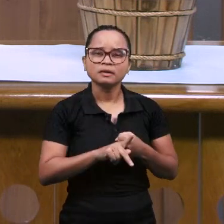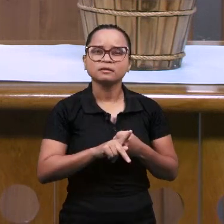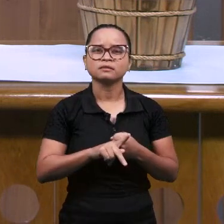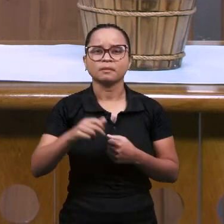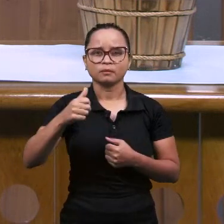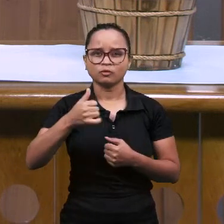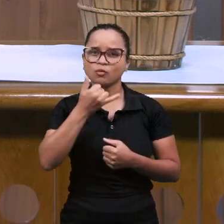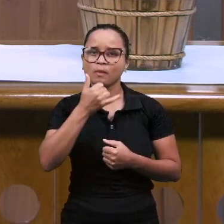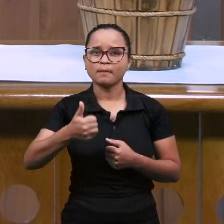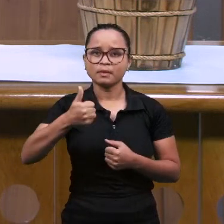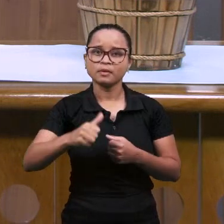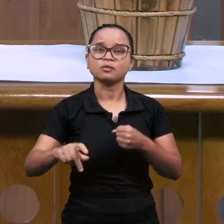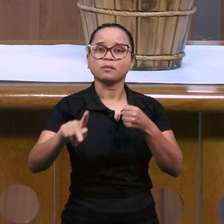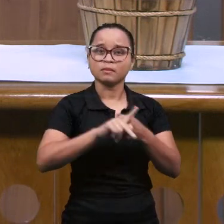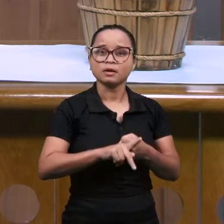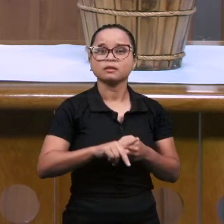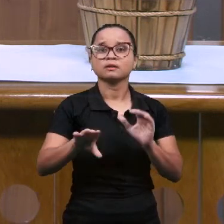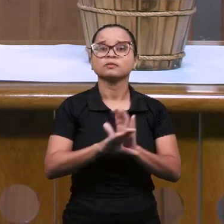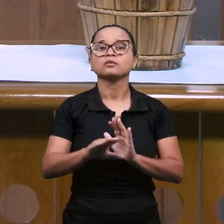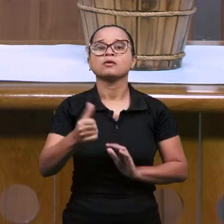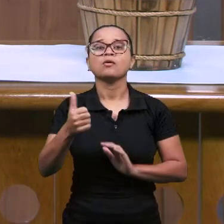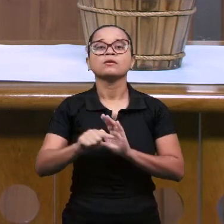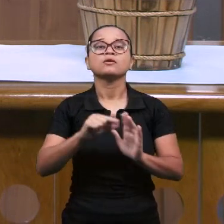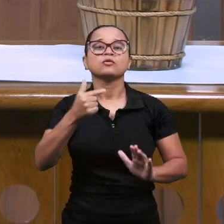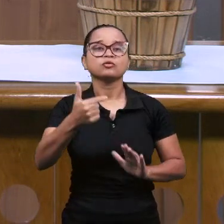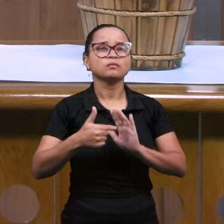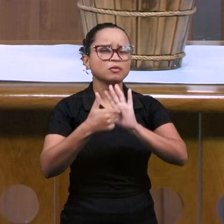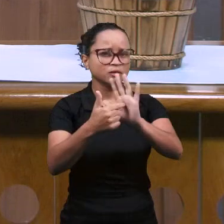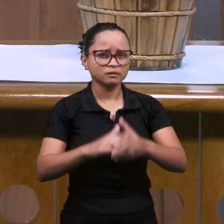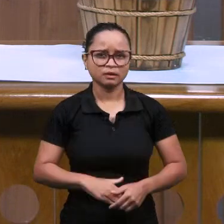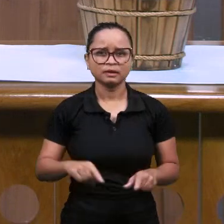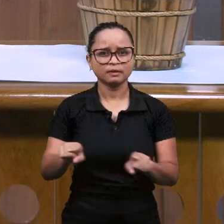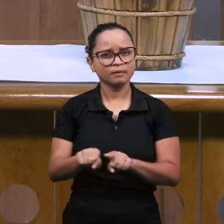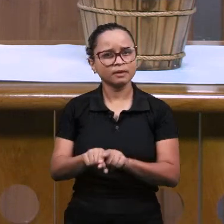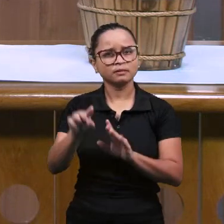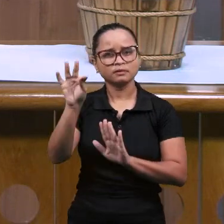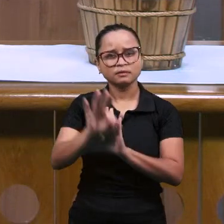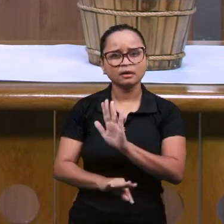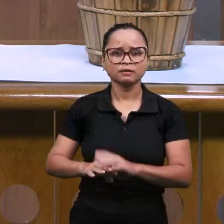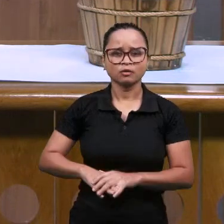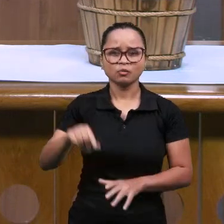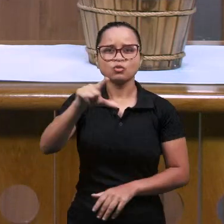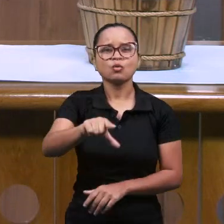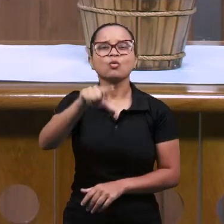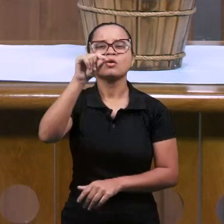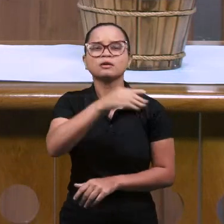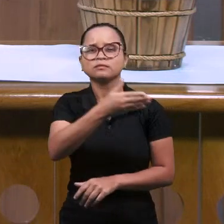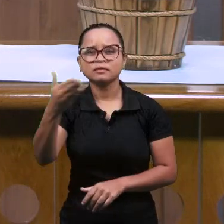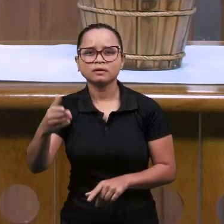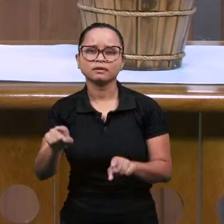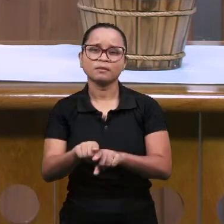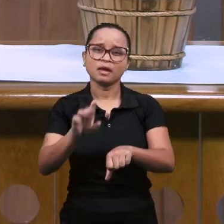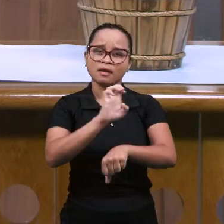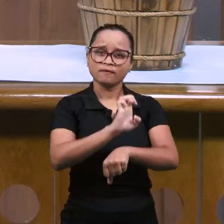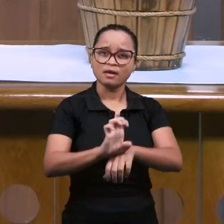1 Pierre 1, Dieu dit le même texte. Comme aussi il a élu Éphésiens 1, 4,